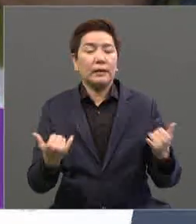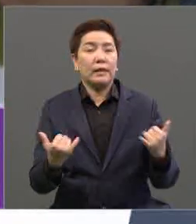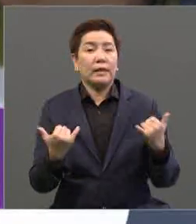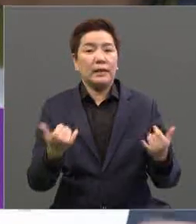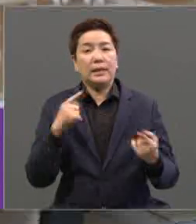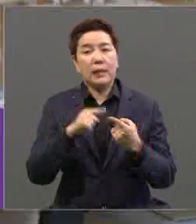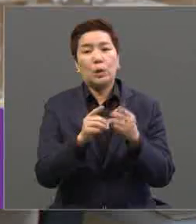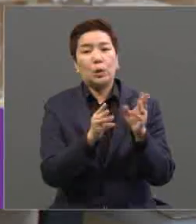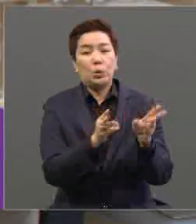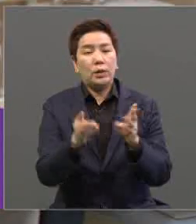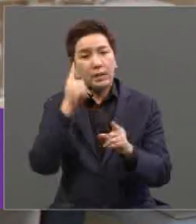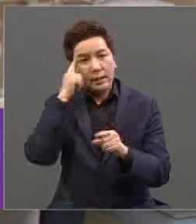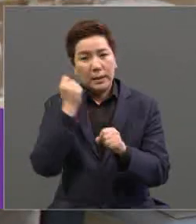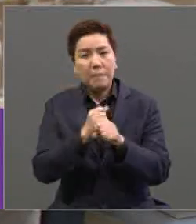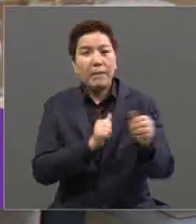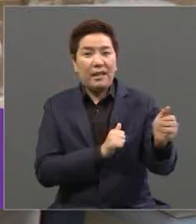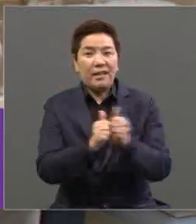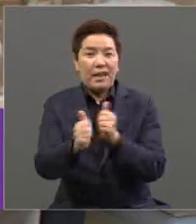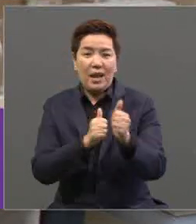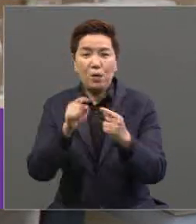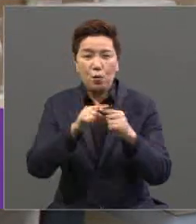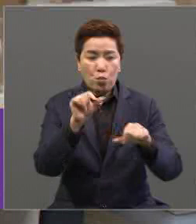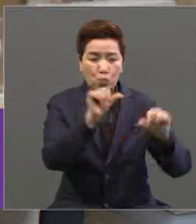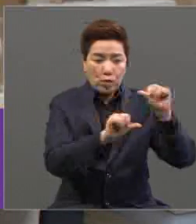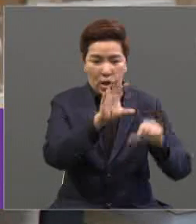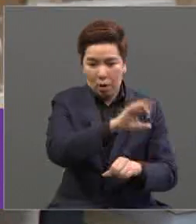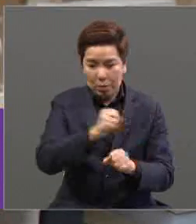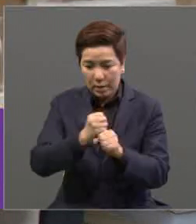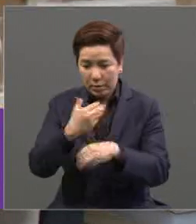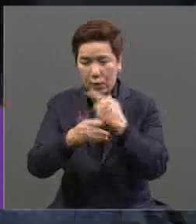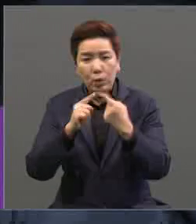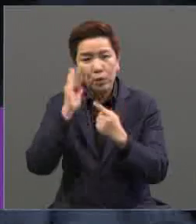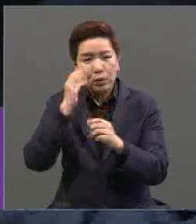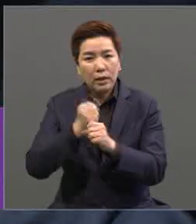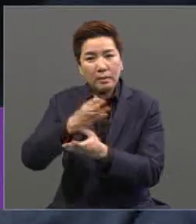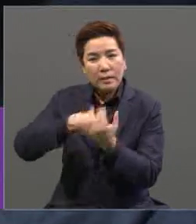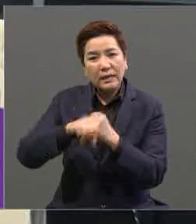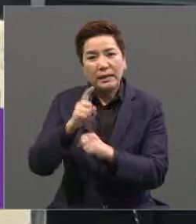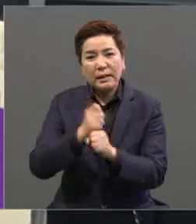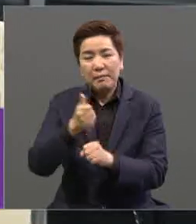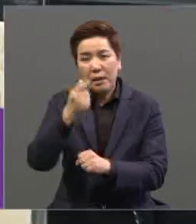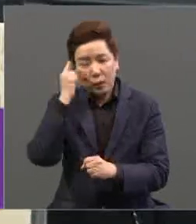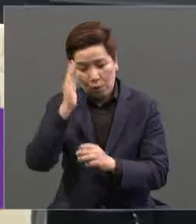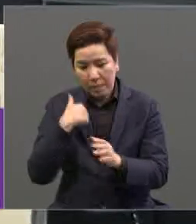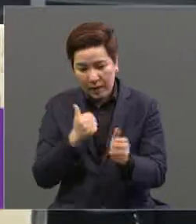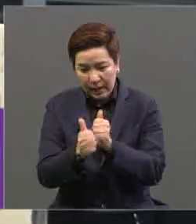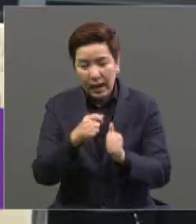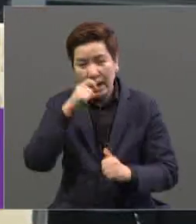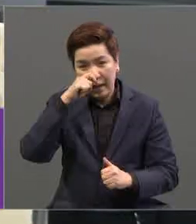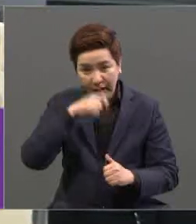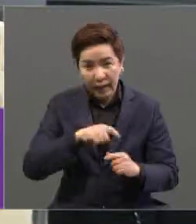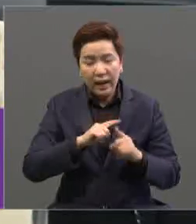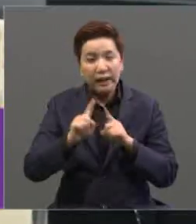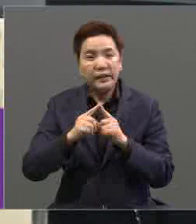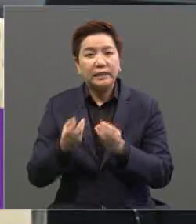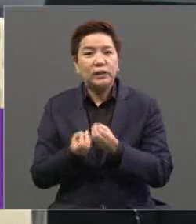นะครับยังมีแนวคิดที่จะจัดทำเวทีประกวดของเล่นวิทยาศาสตร์ที่สามารถพัฒนาไปสู่เศรษฐกิจสร้างสรรค์ได้และมีศักยภาพที่จะนำประเทศไทย